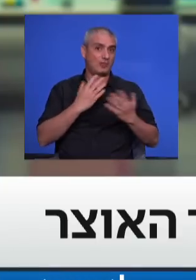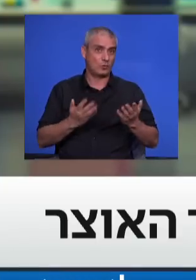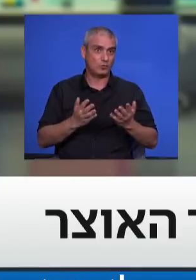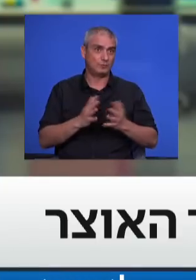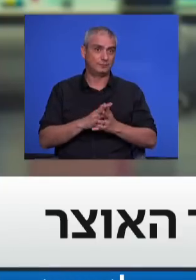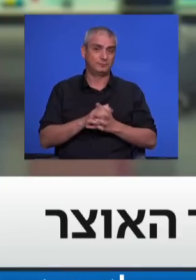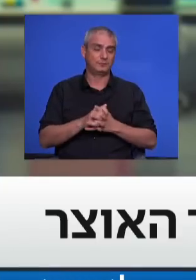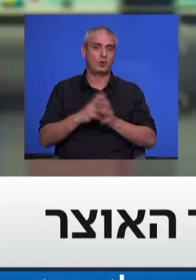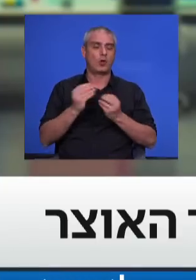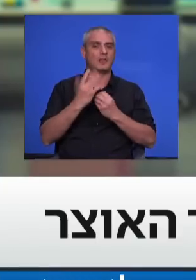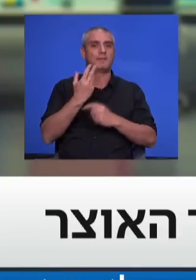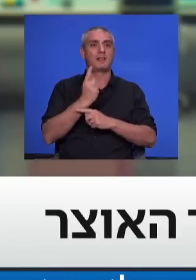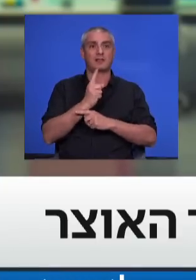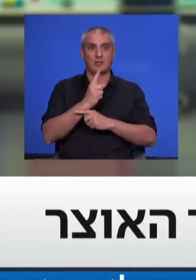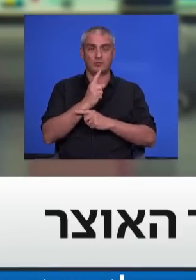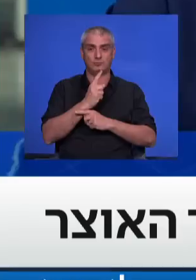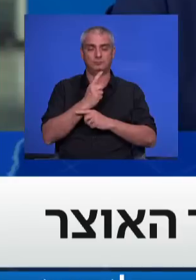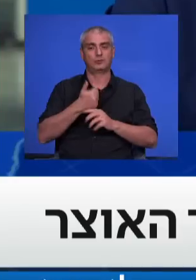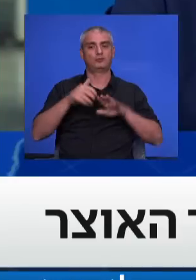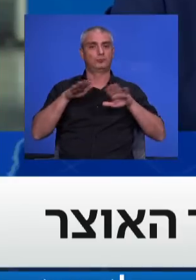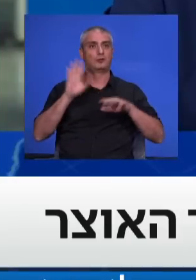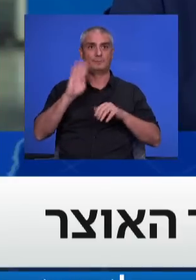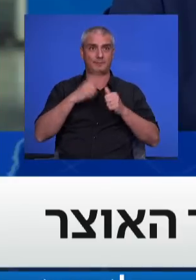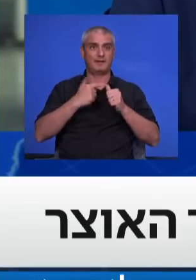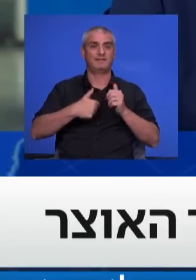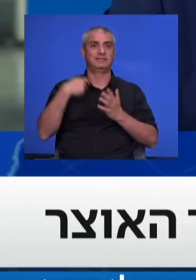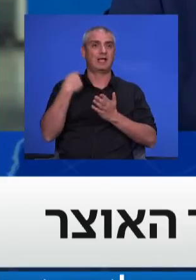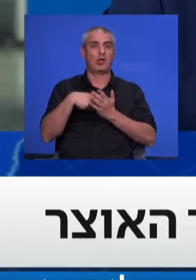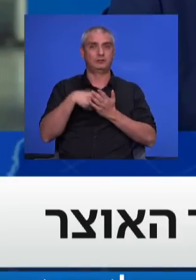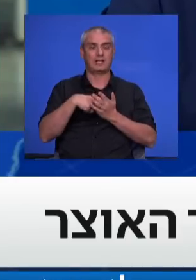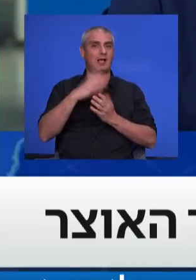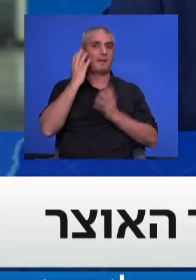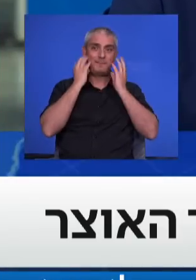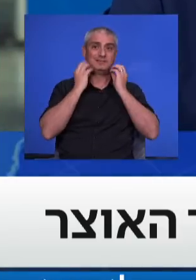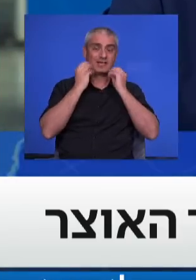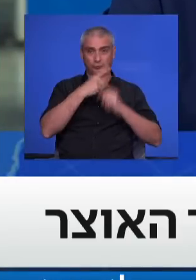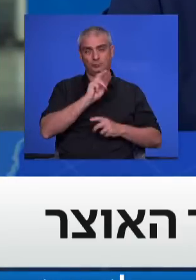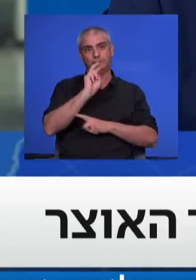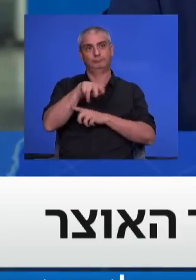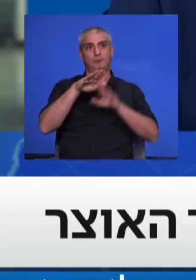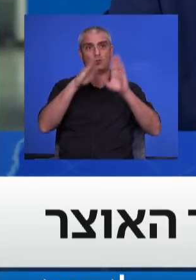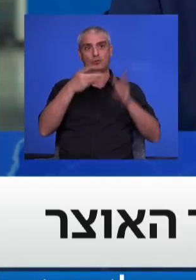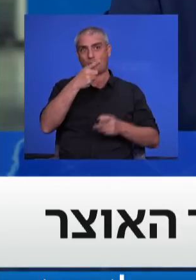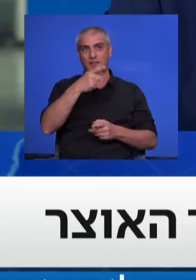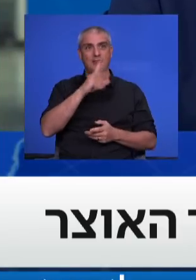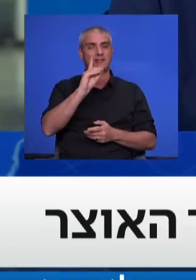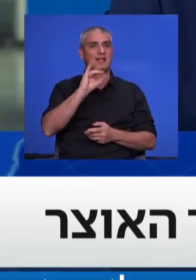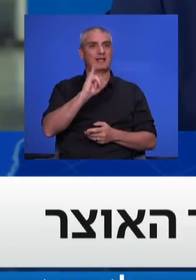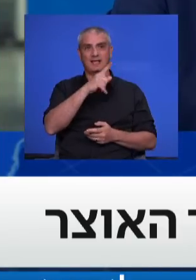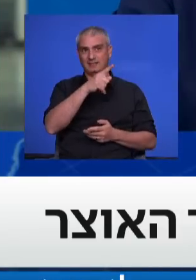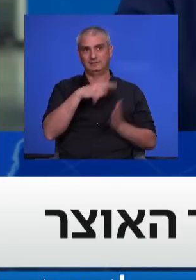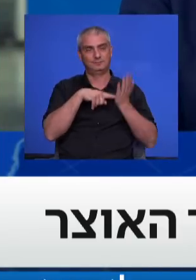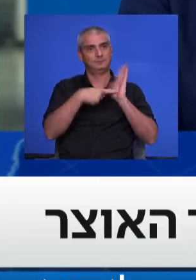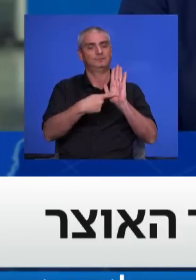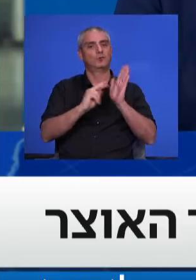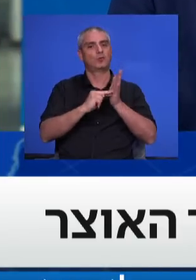בעוד דקות אחדות יעלו ראש הממשלה נתניהו ושר האוצר בצלאל סמוטריץ' אל הדוכן מאחורייך, דנה ירקצי, להציג את